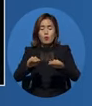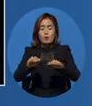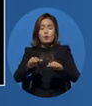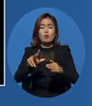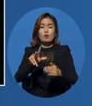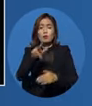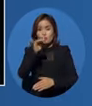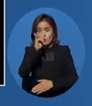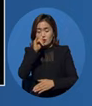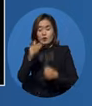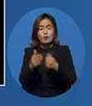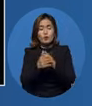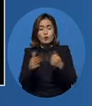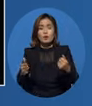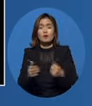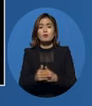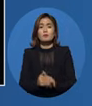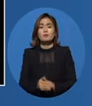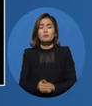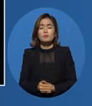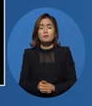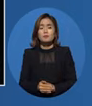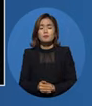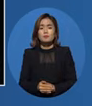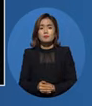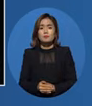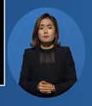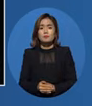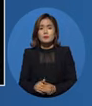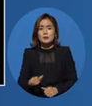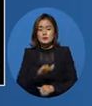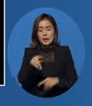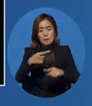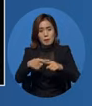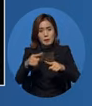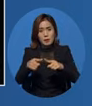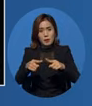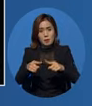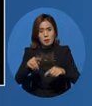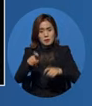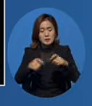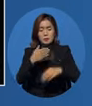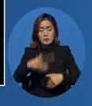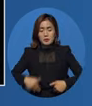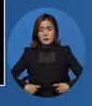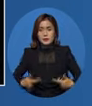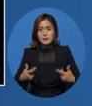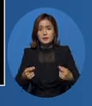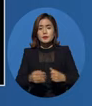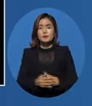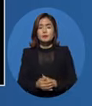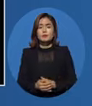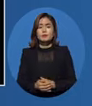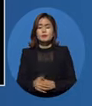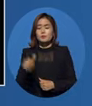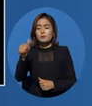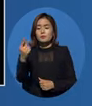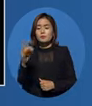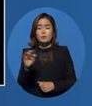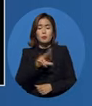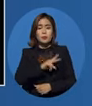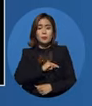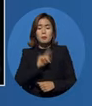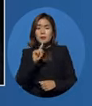있기 때문에 우리가 그런 것을 잘 판단하면서 해 나가야 된다고 봅니다 뭐 습니다 우리 홍영표 원인